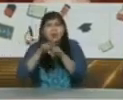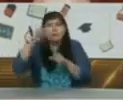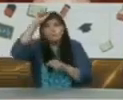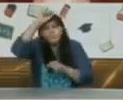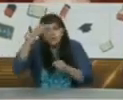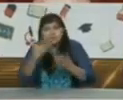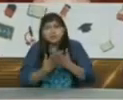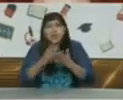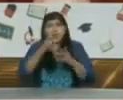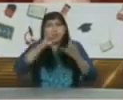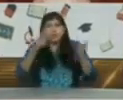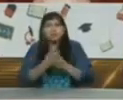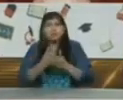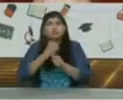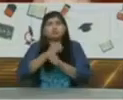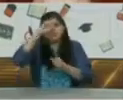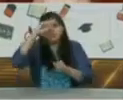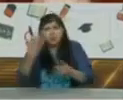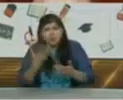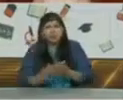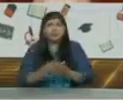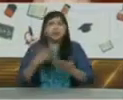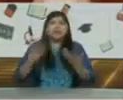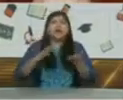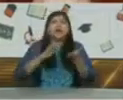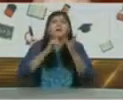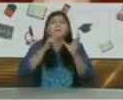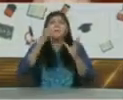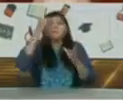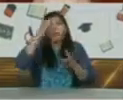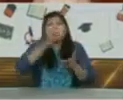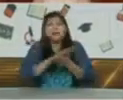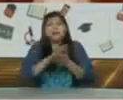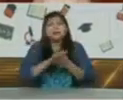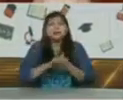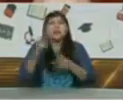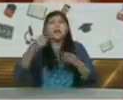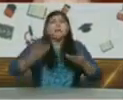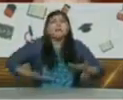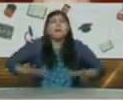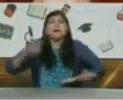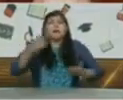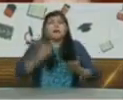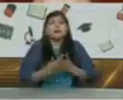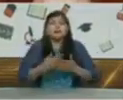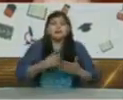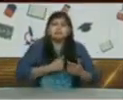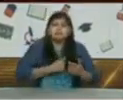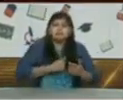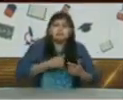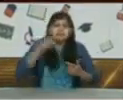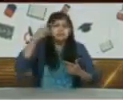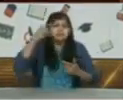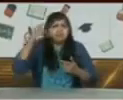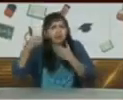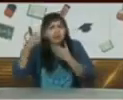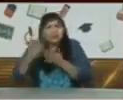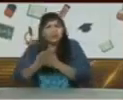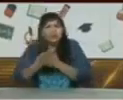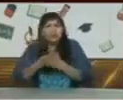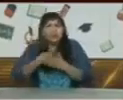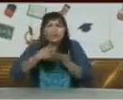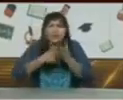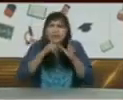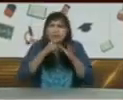को, गुजरात को, महाराष्ट्र को, बंगाल को मन ही मन राष्ट्रगान गाते